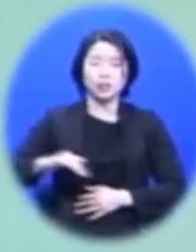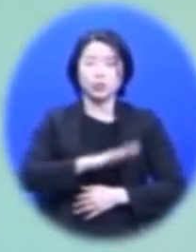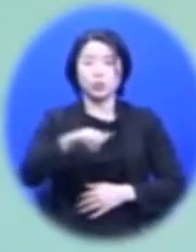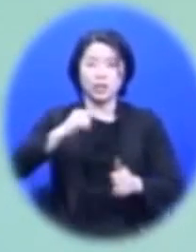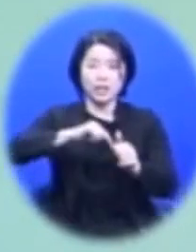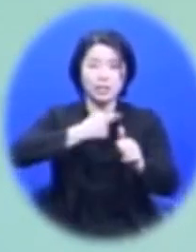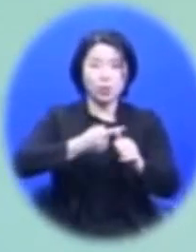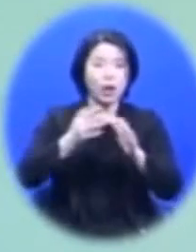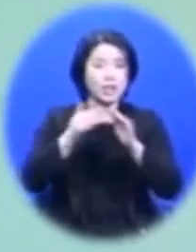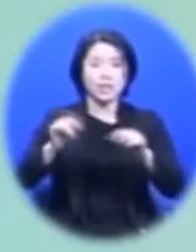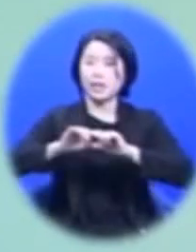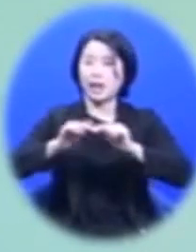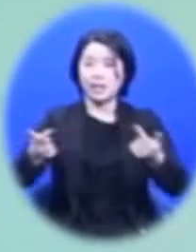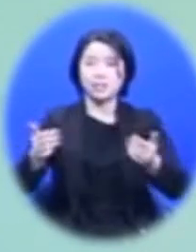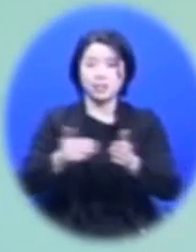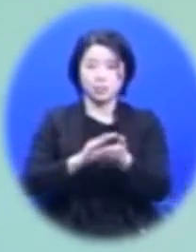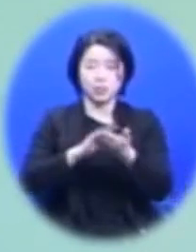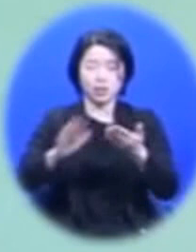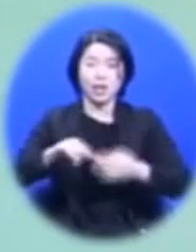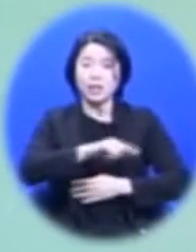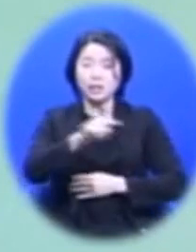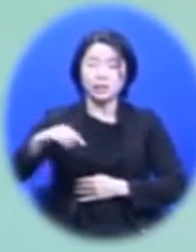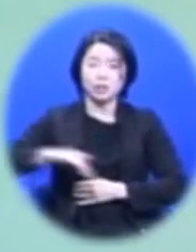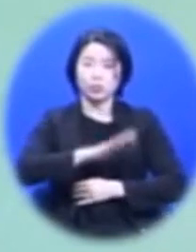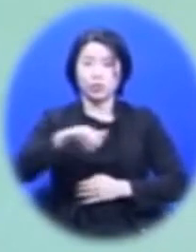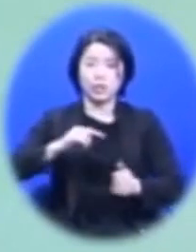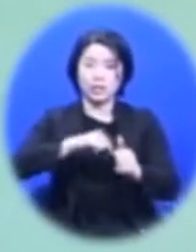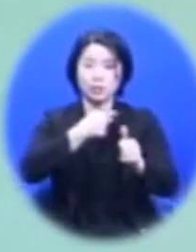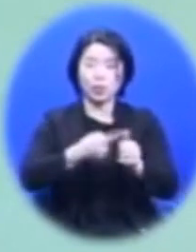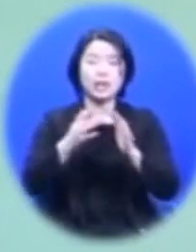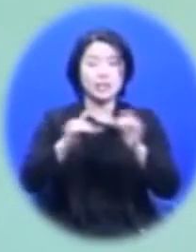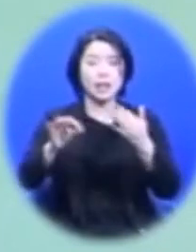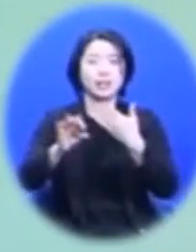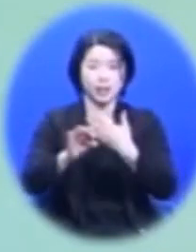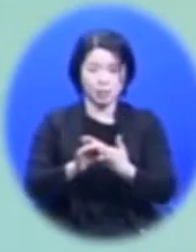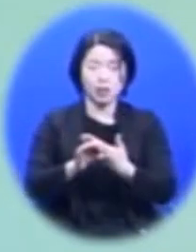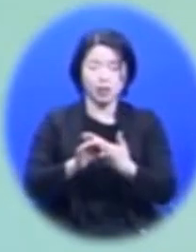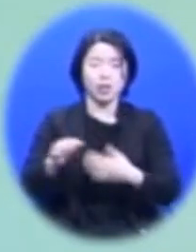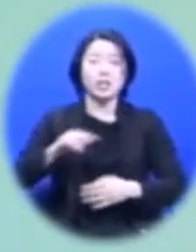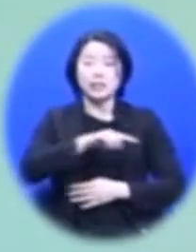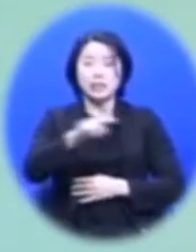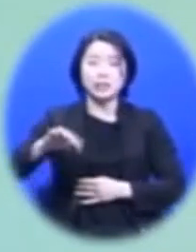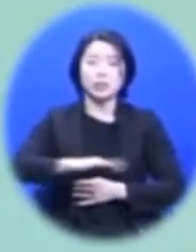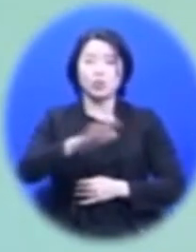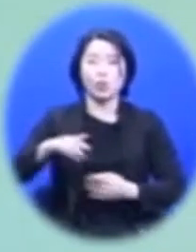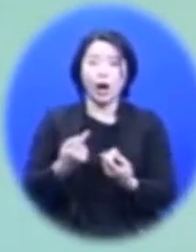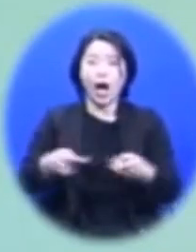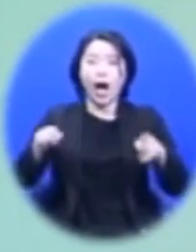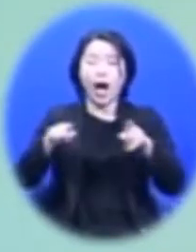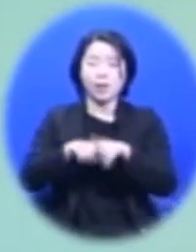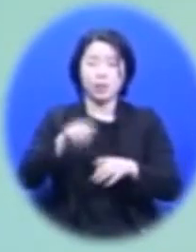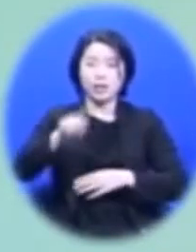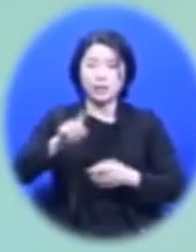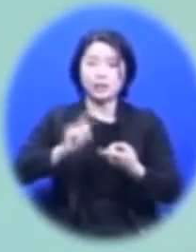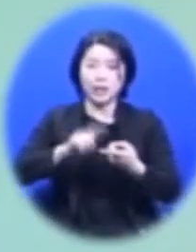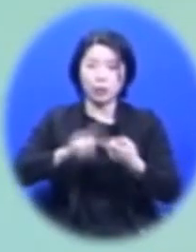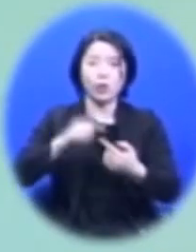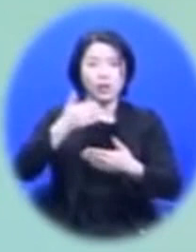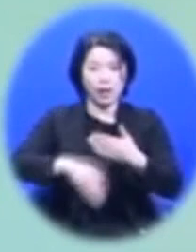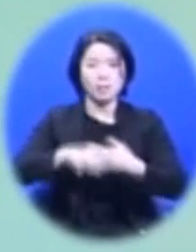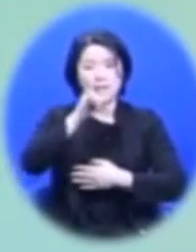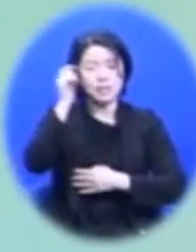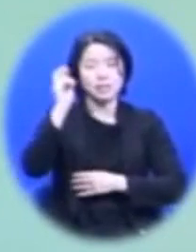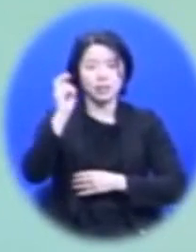속한 자들이 아니었습니다. 그들이 우리에게 속한 사람들이었더라면 그들은 우리와 함께 그대로 남아 있었을